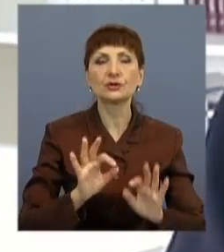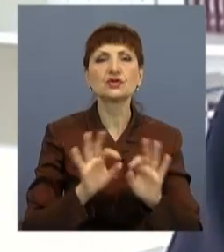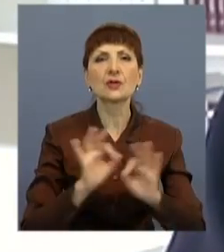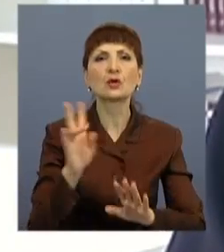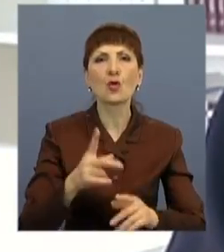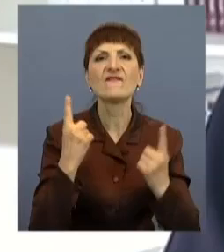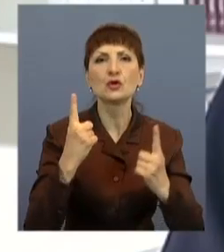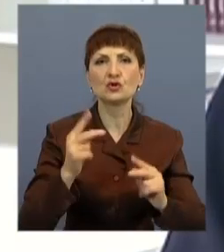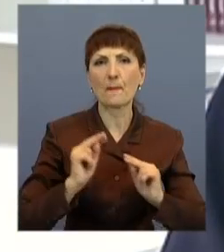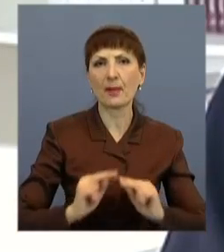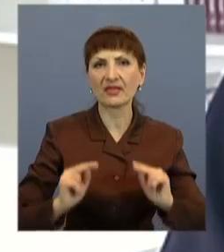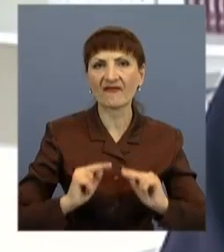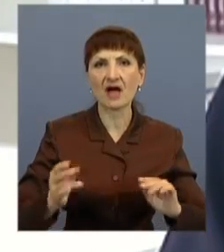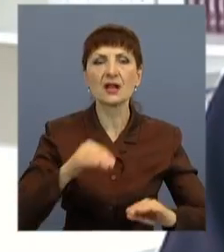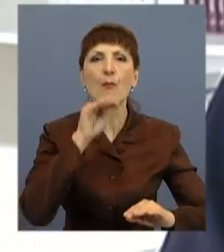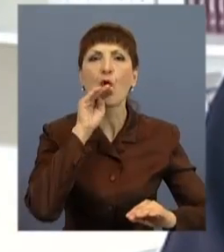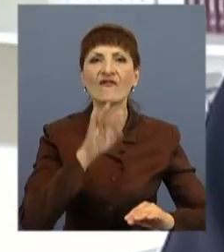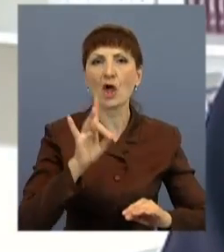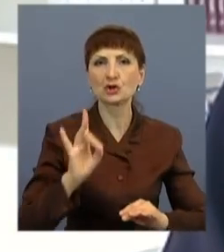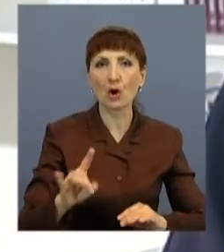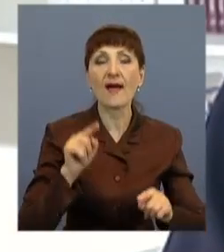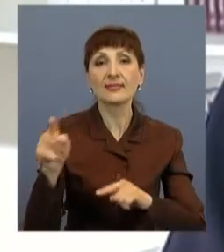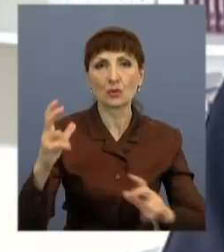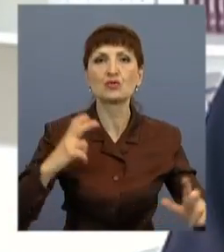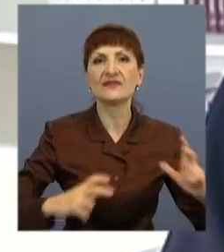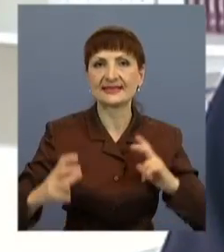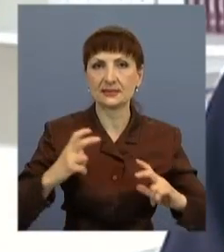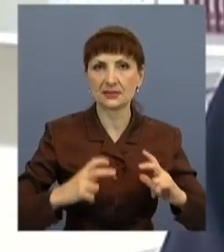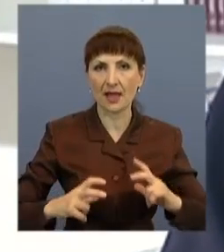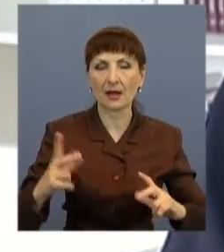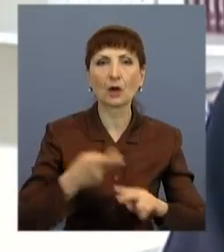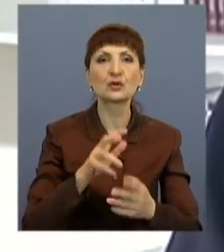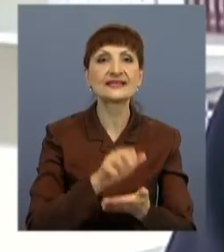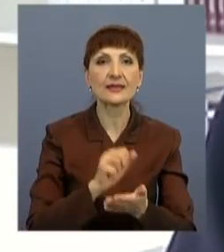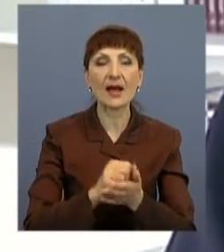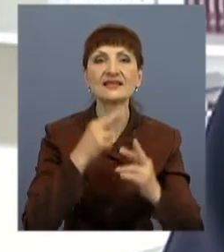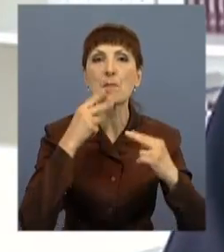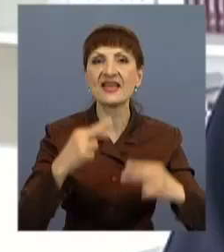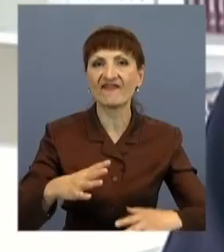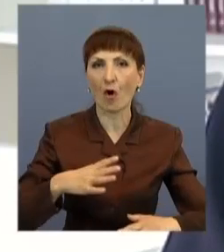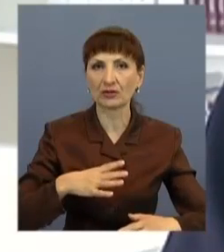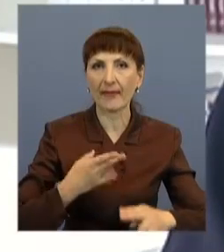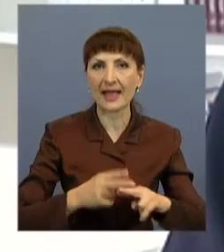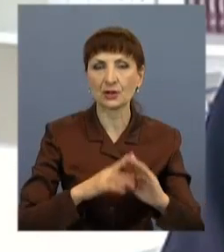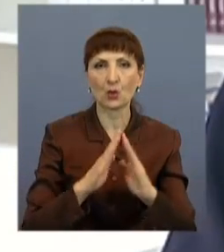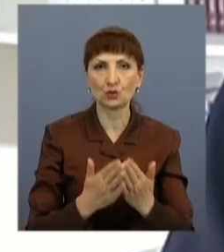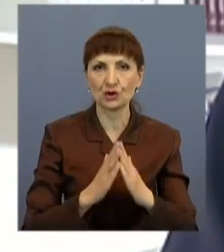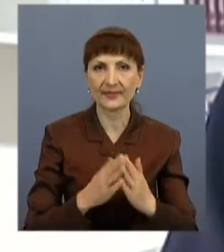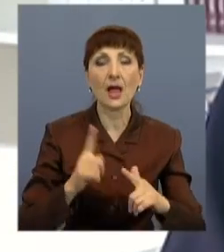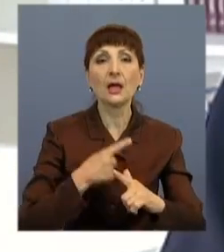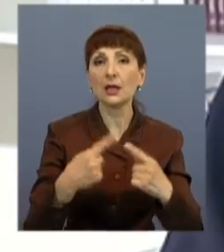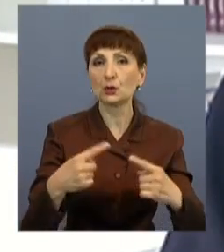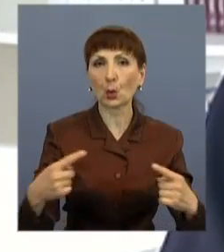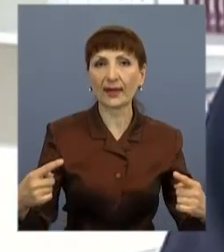ведущие преподаватели, профессора тех же самых вузов, которые занимались переводом этих учебников, или